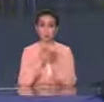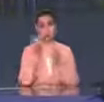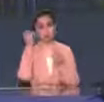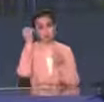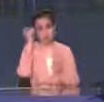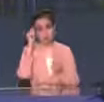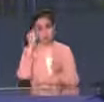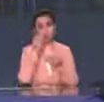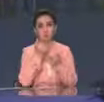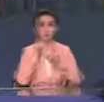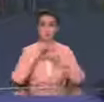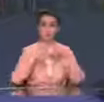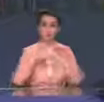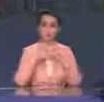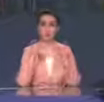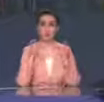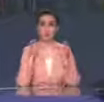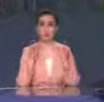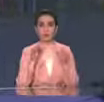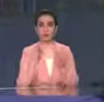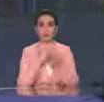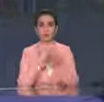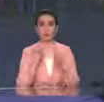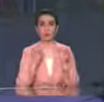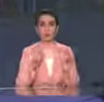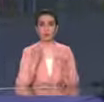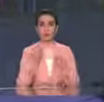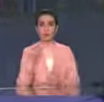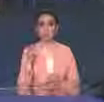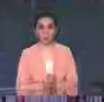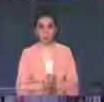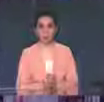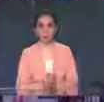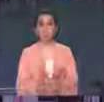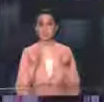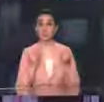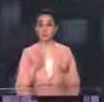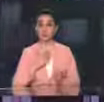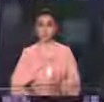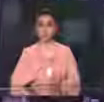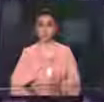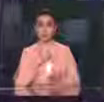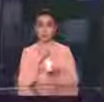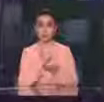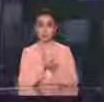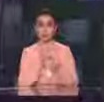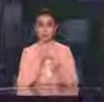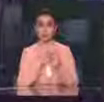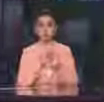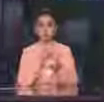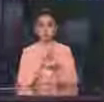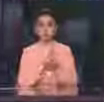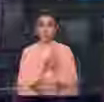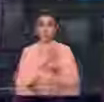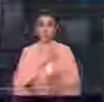изучающий практическую реализацию речи норм литературного языка и сегодня наша главная задача и наша